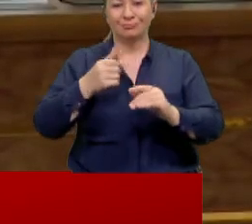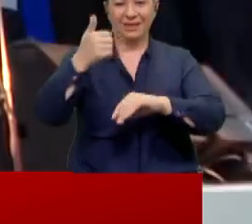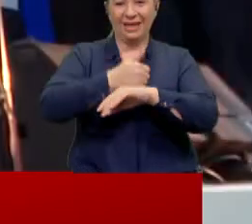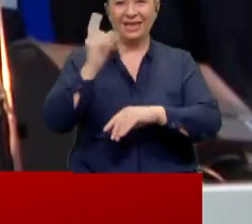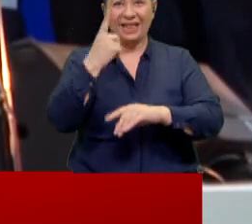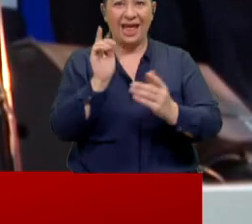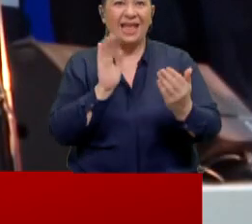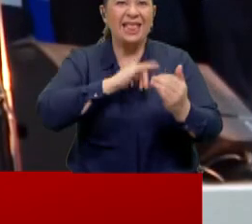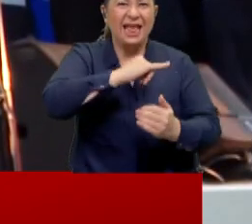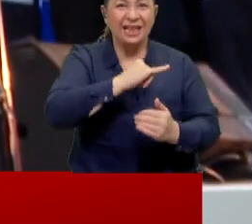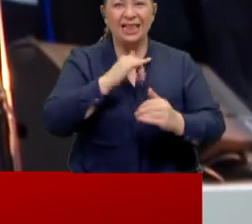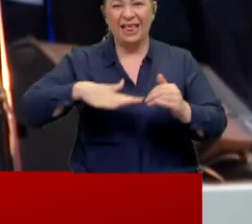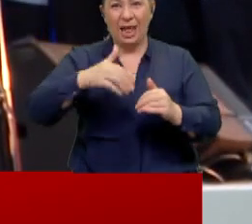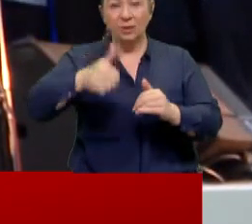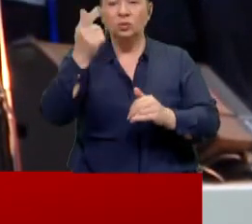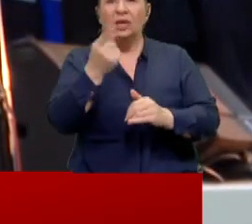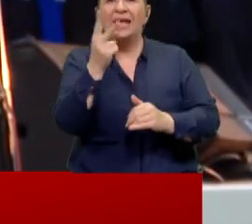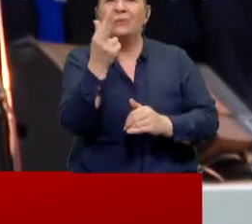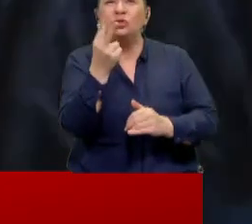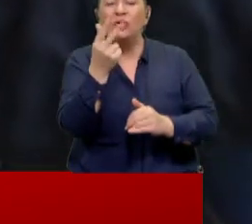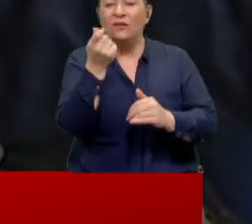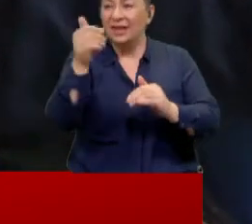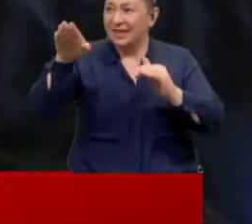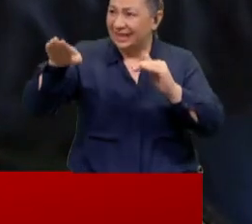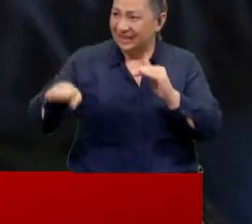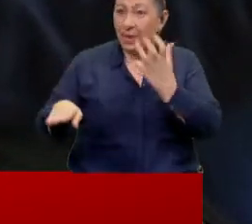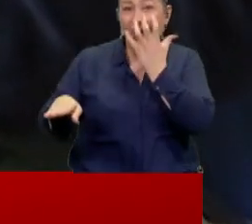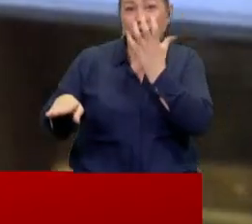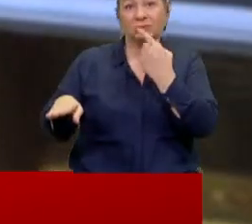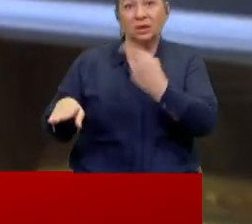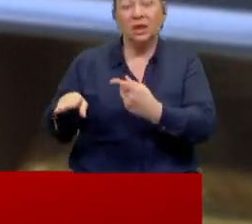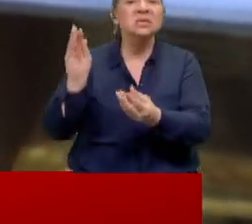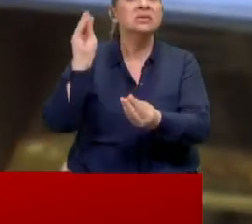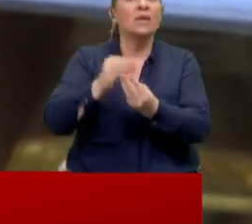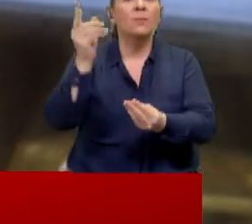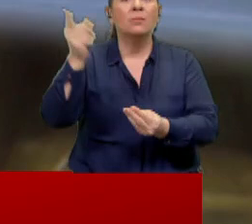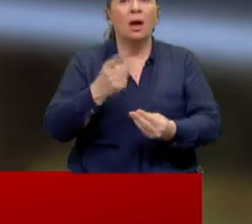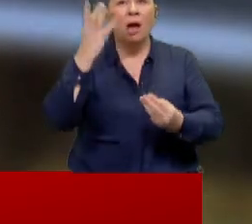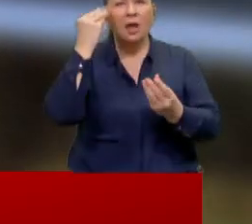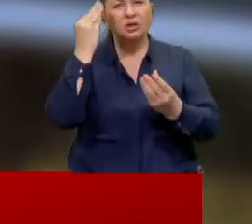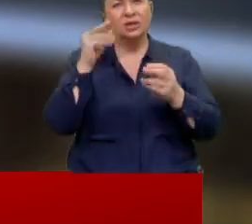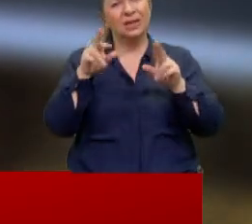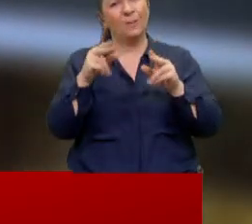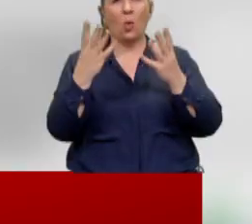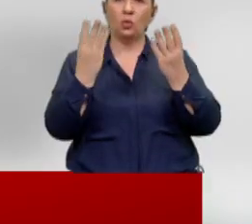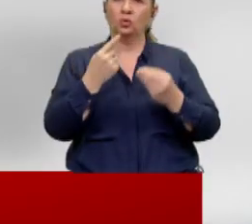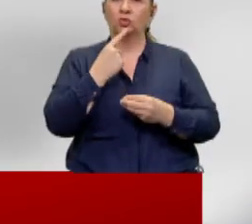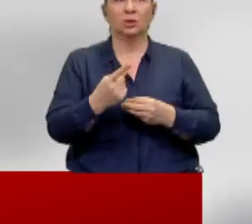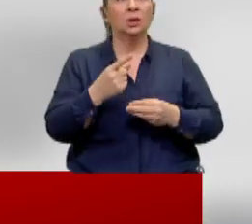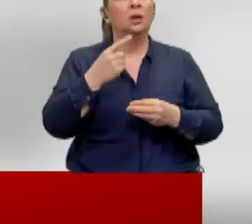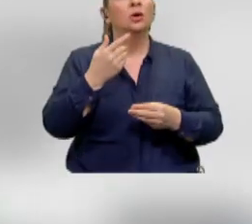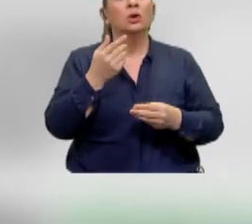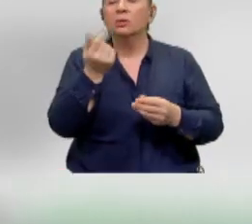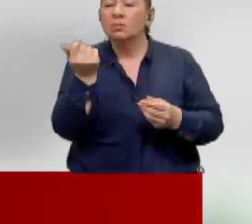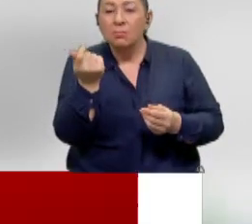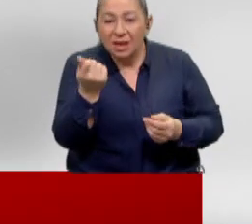Genel Başkanı %2,5'luk zam karşısında fiyatların inmesini bekleyeceğiz dedi. Zam oranının anlaşılabilir olduğunu söyledi. Yöntem ve